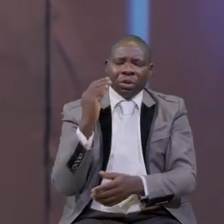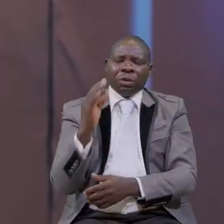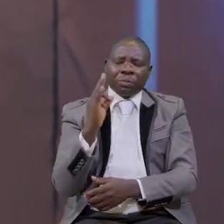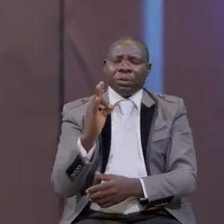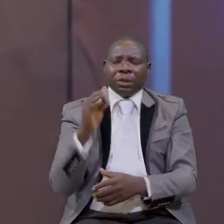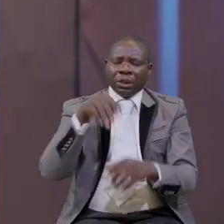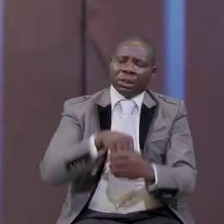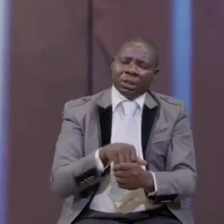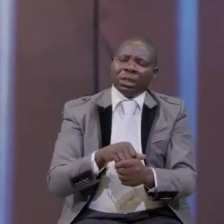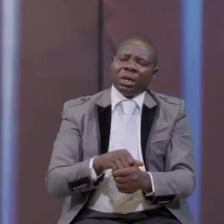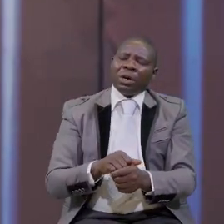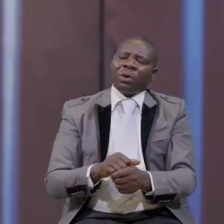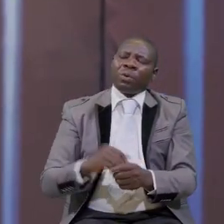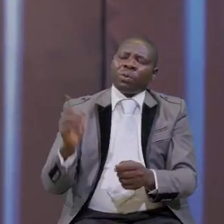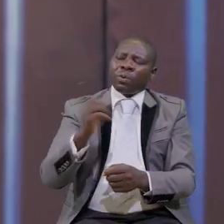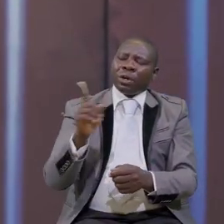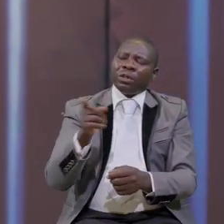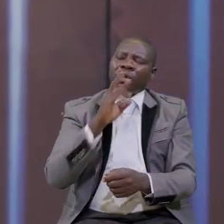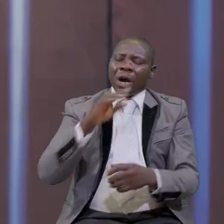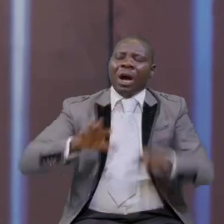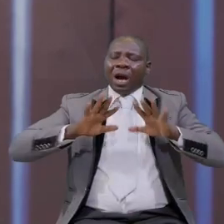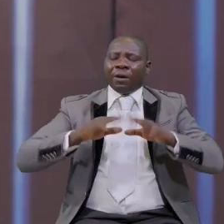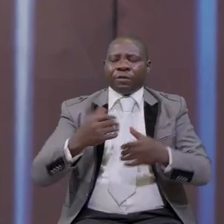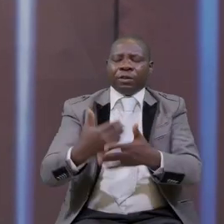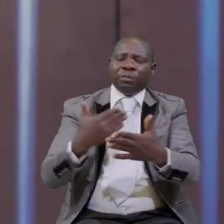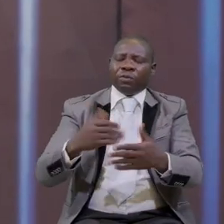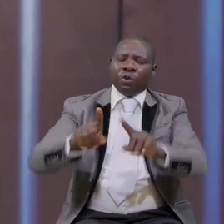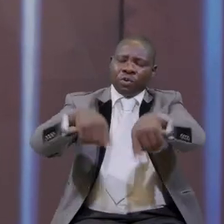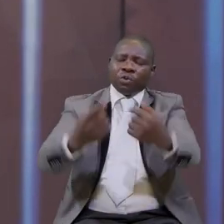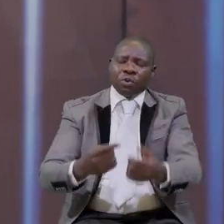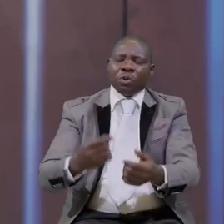laquelle tu prêcheras, quand tu avais peur avant, va.